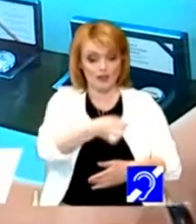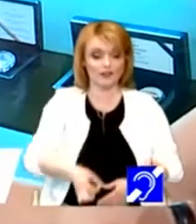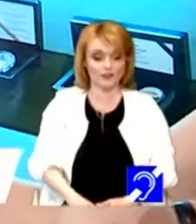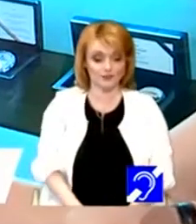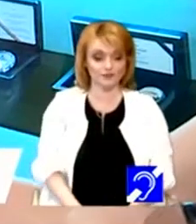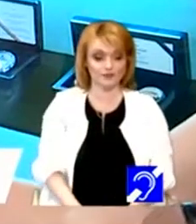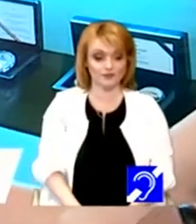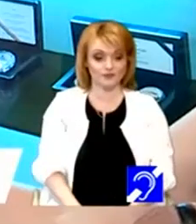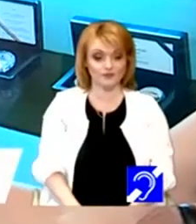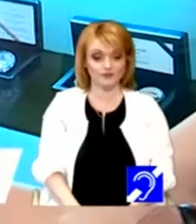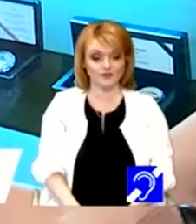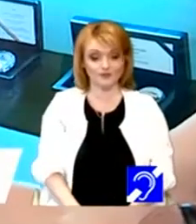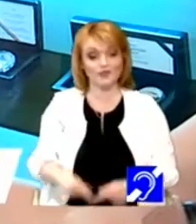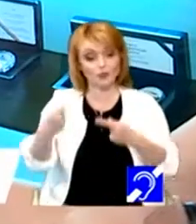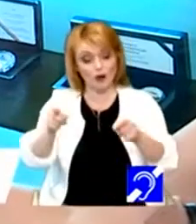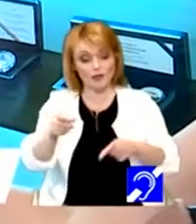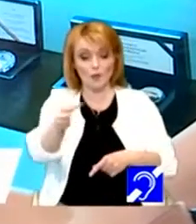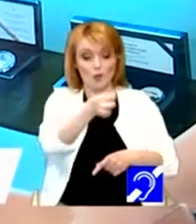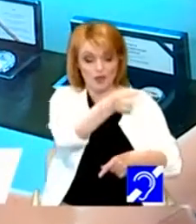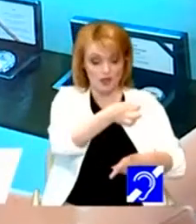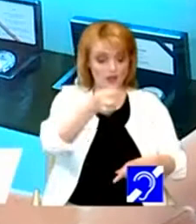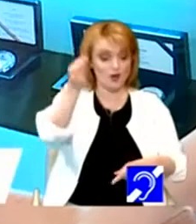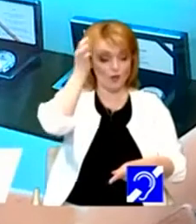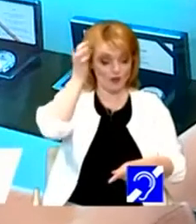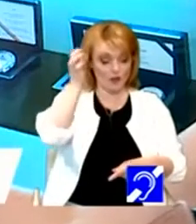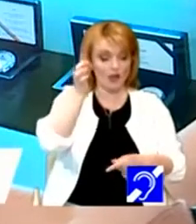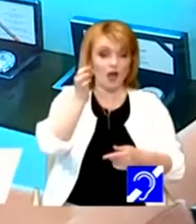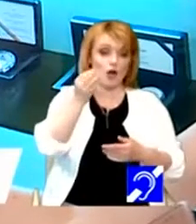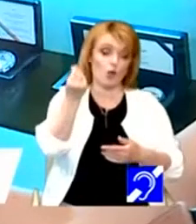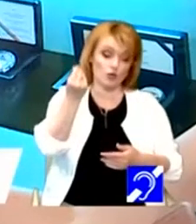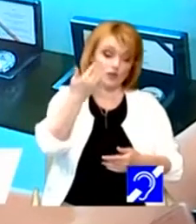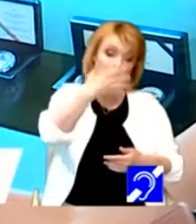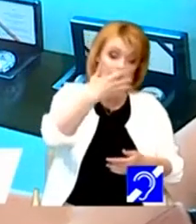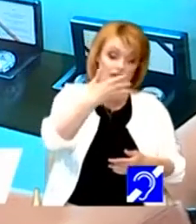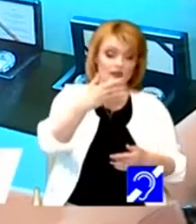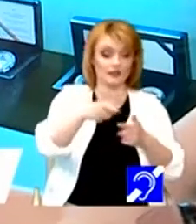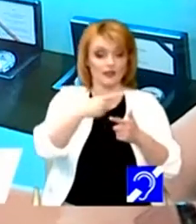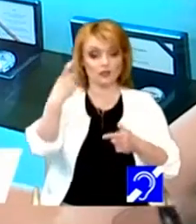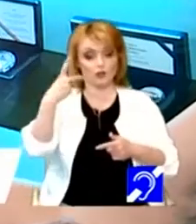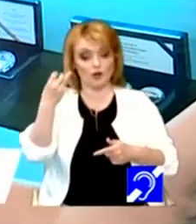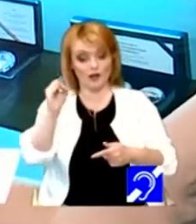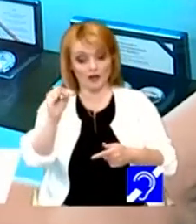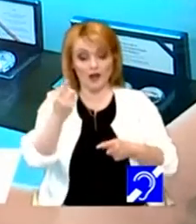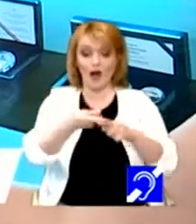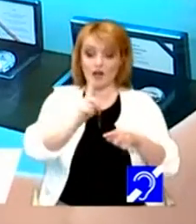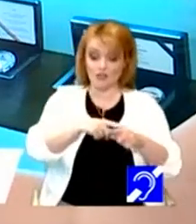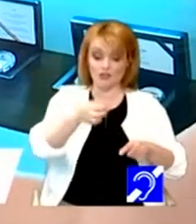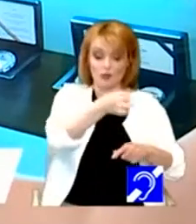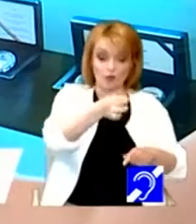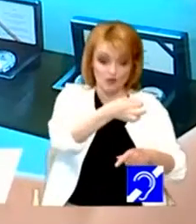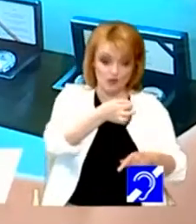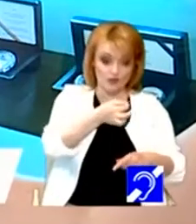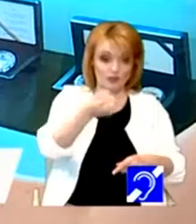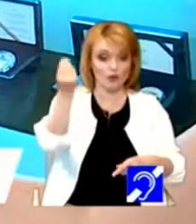aceasta. De obicei, monedele comemorative au valoare nominală de 50 sau 100 de lei. Această monedă